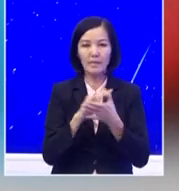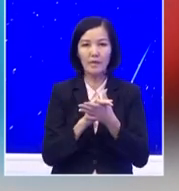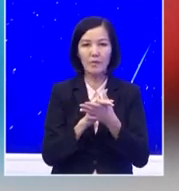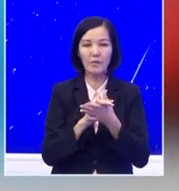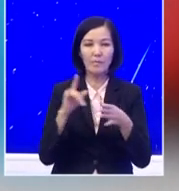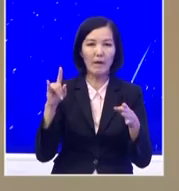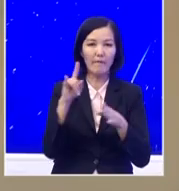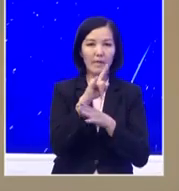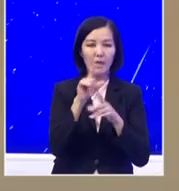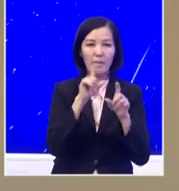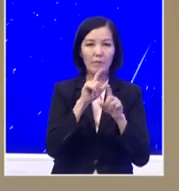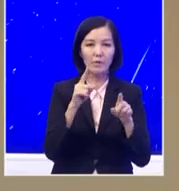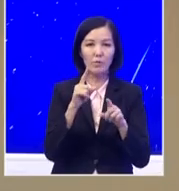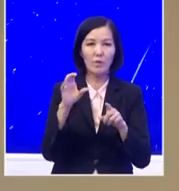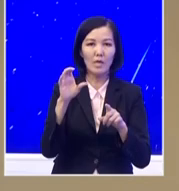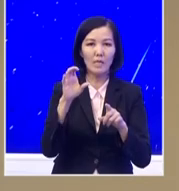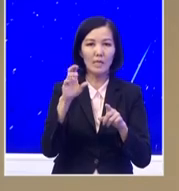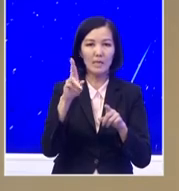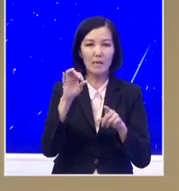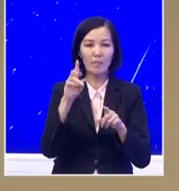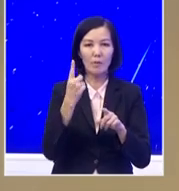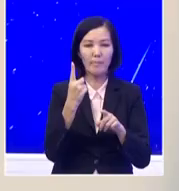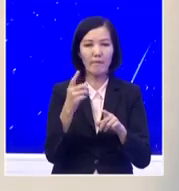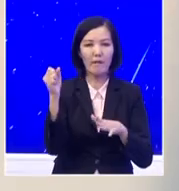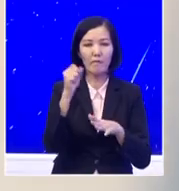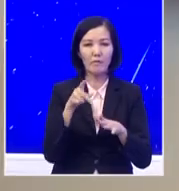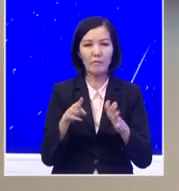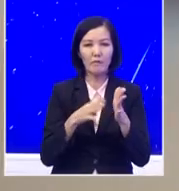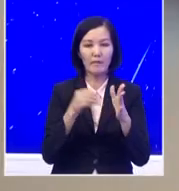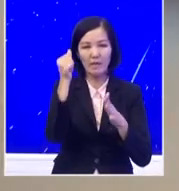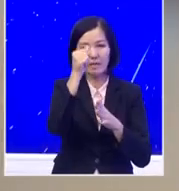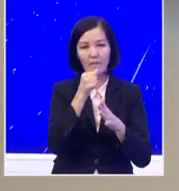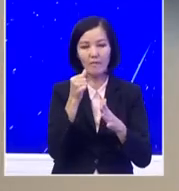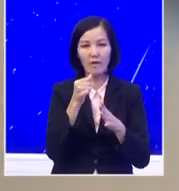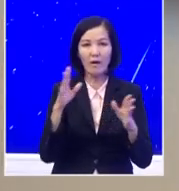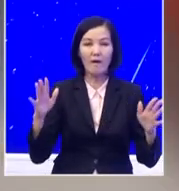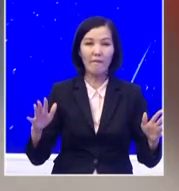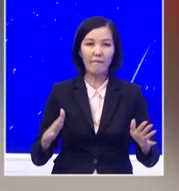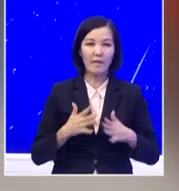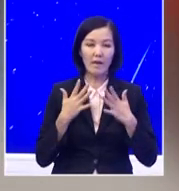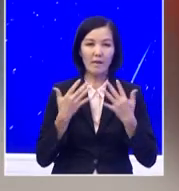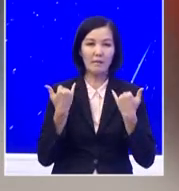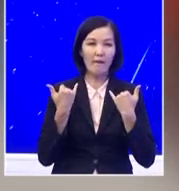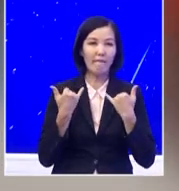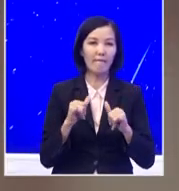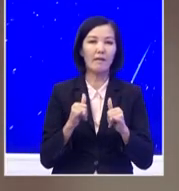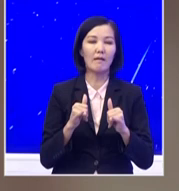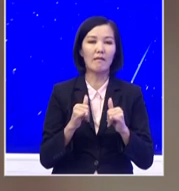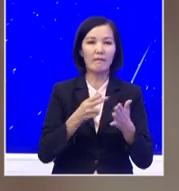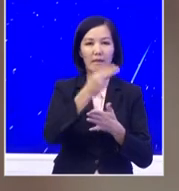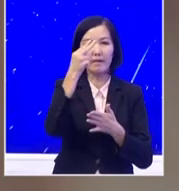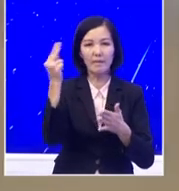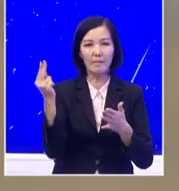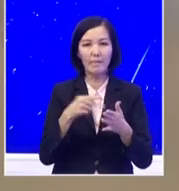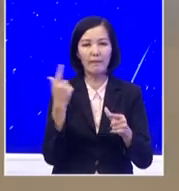аэропорту Стамбула 1 августа 2019 года. Эта встреча и вдохновила художника на создание настенной росписи